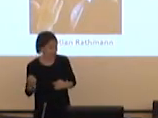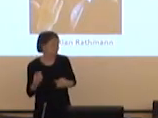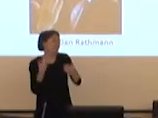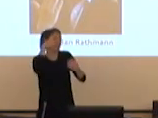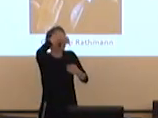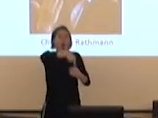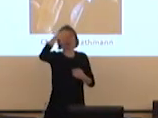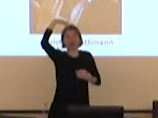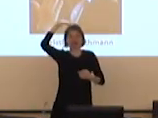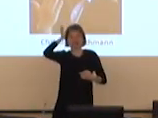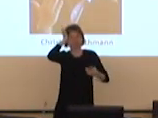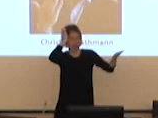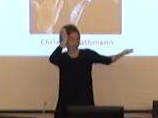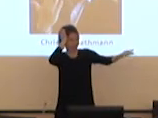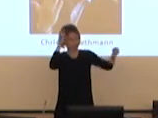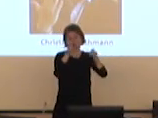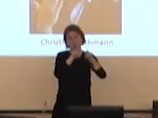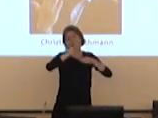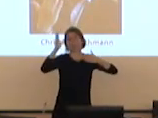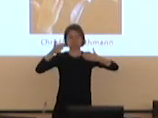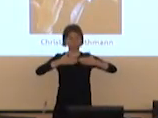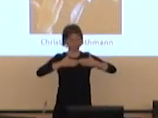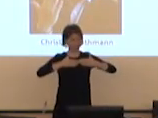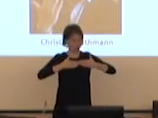Emilio Ferreiro i avui Christian Ratman,